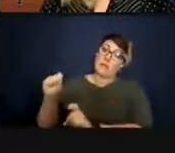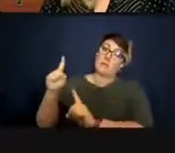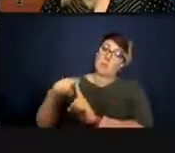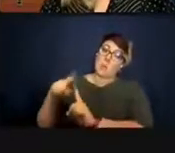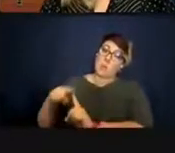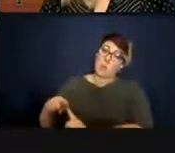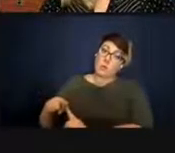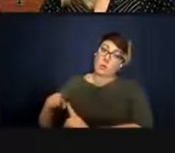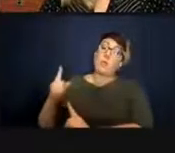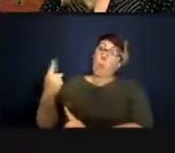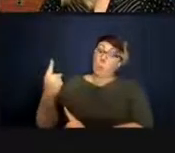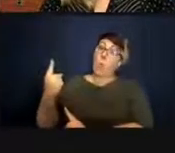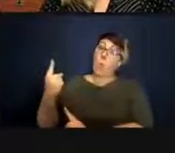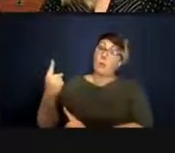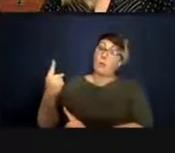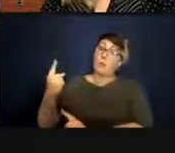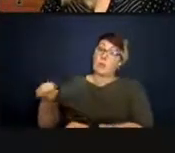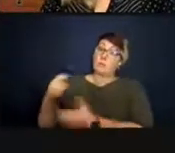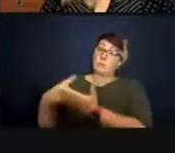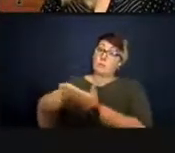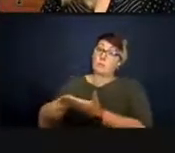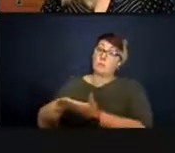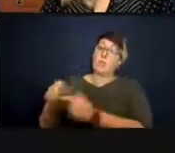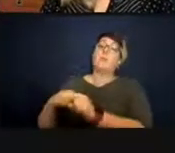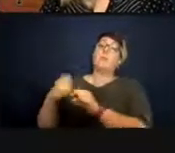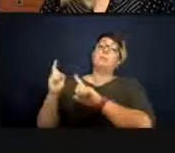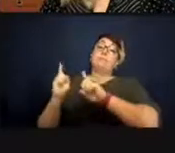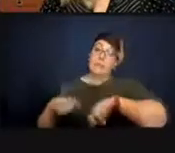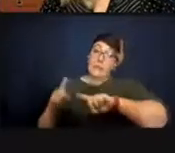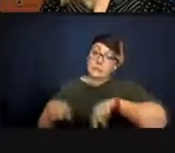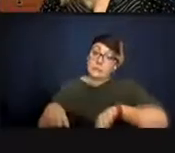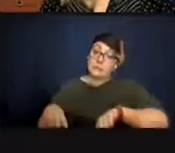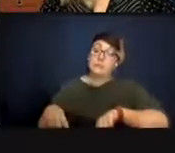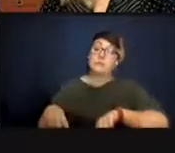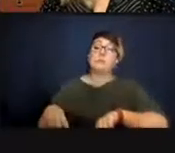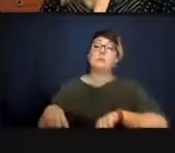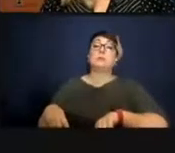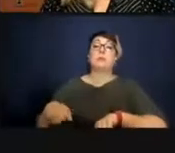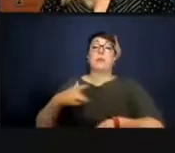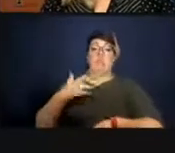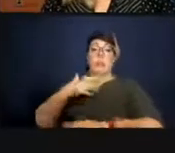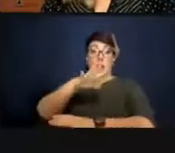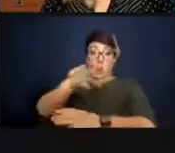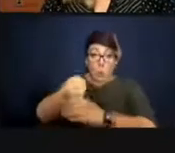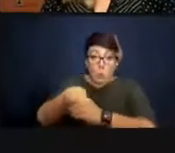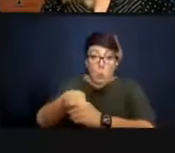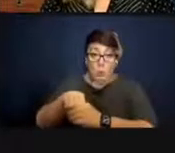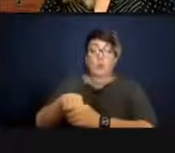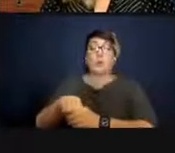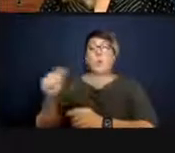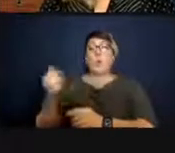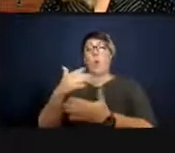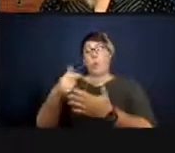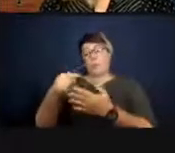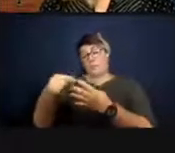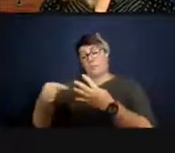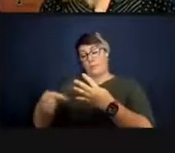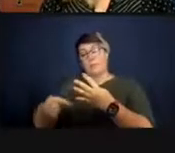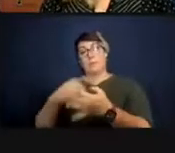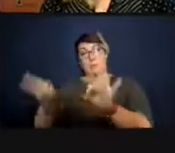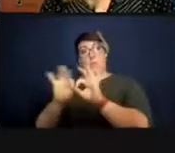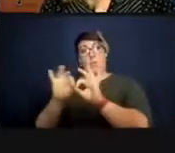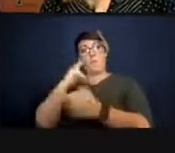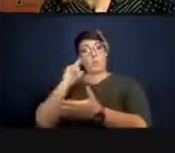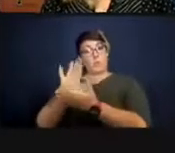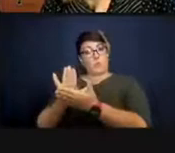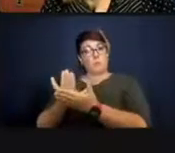iwe kuhusu mitihani tu, inaweza kuhusu vipengee vingine kama vile